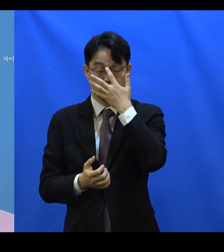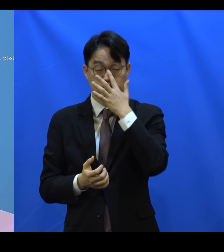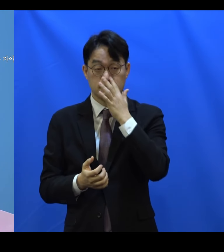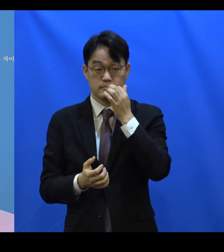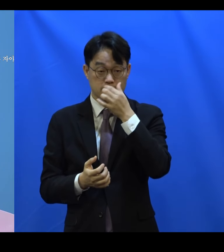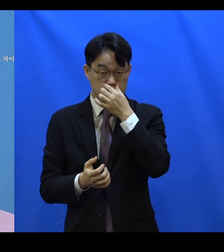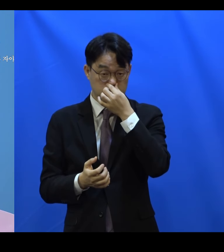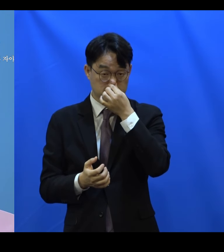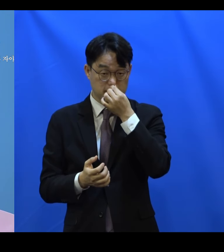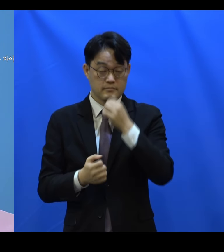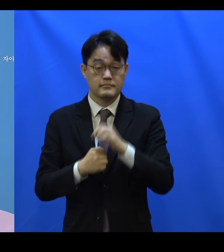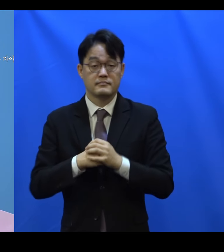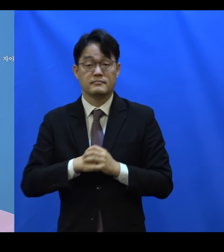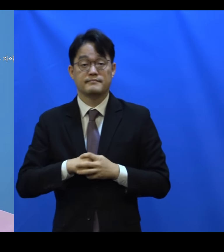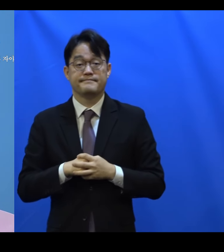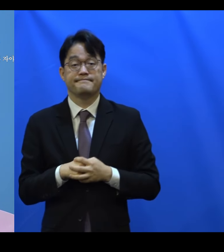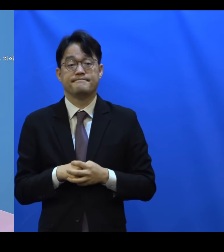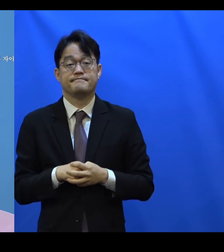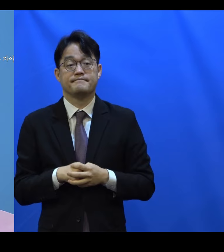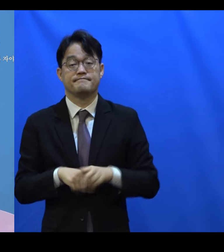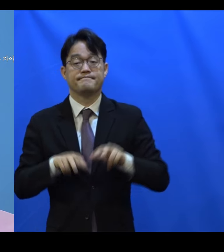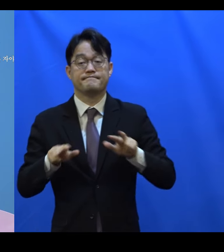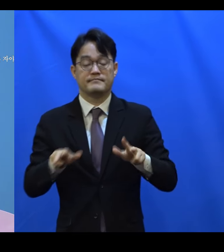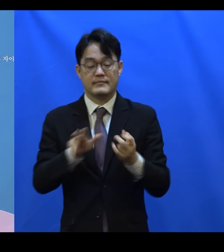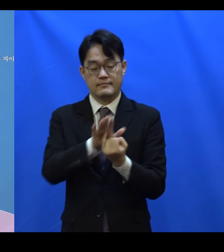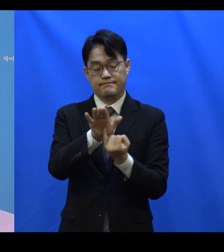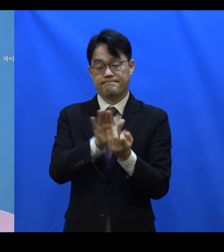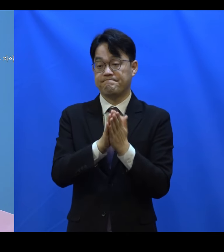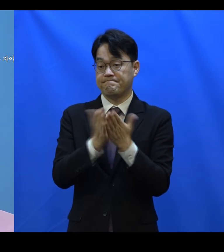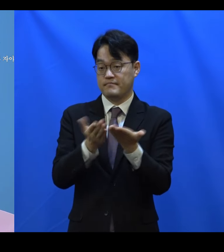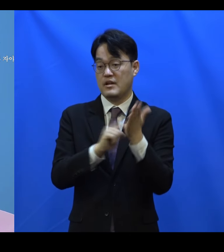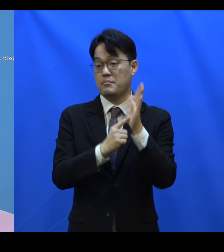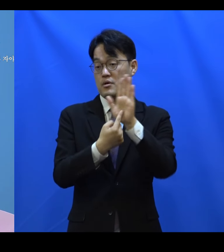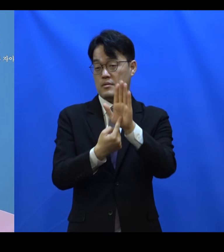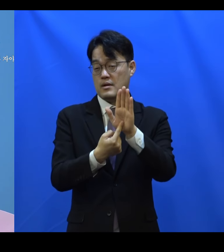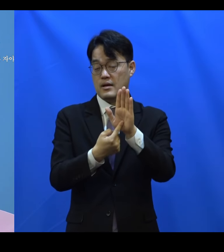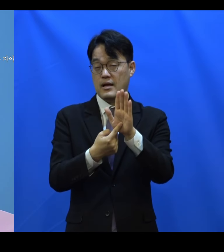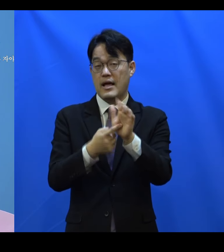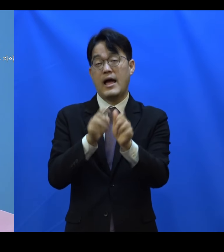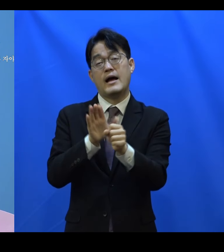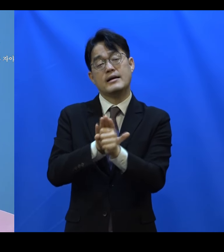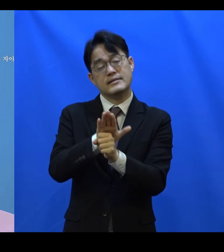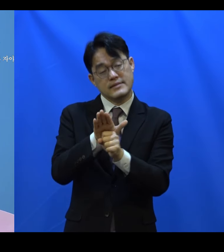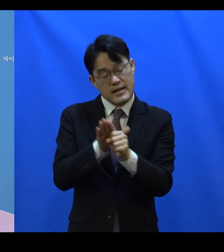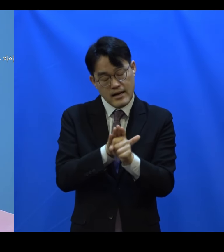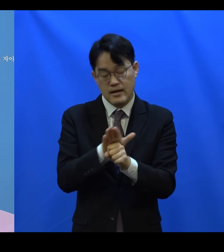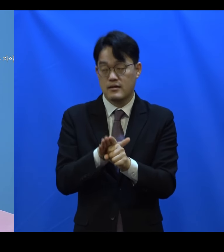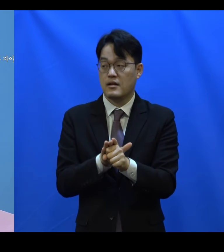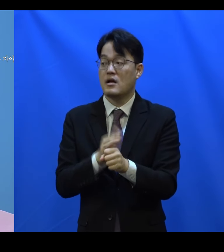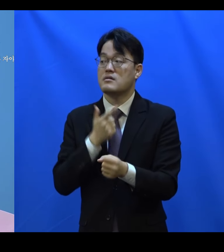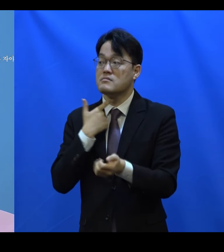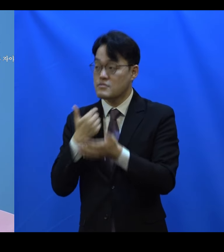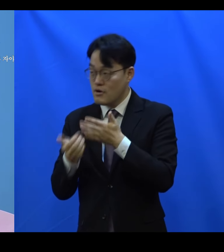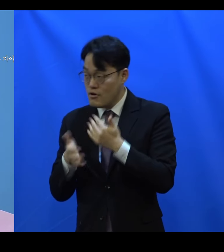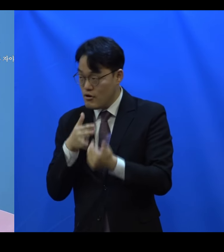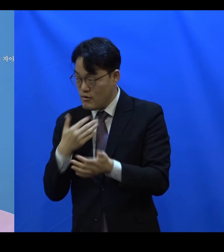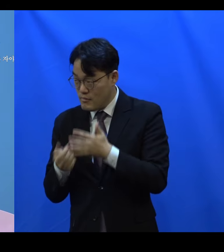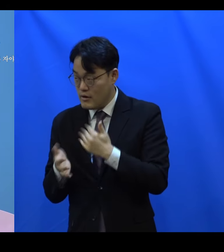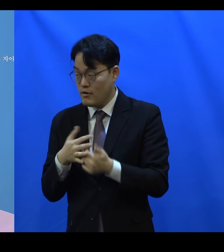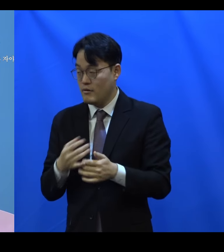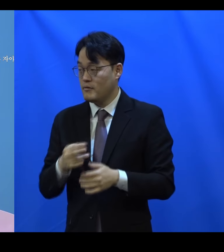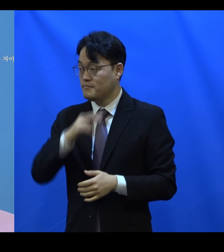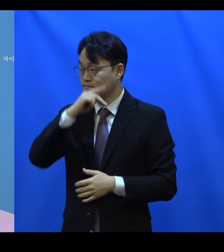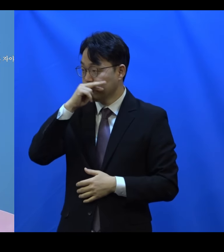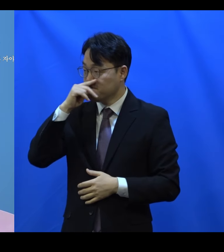그래서 지금 이 아가스에서 표현은 사랑은 맛을 보고 느끼고 누리는 거예요. 오감이 다 동원되는